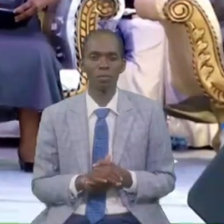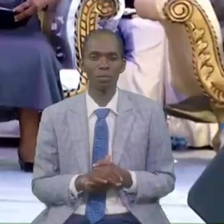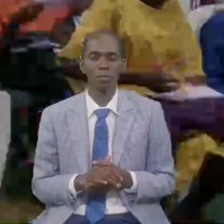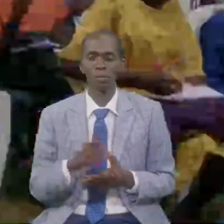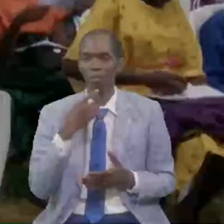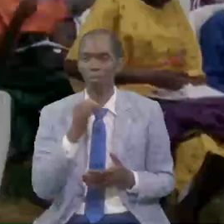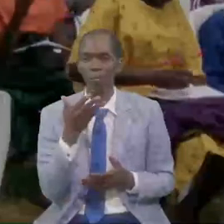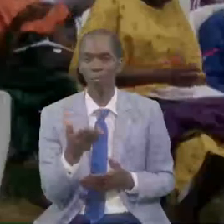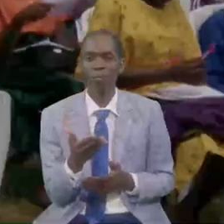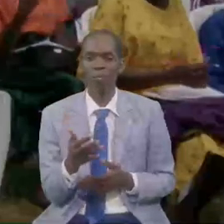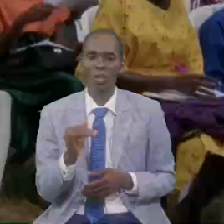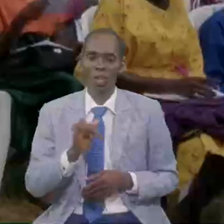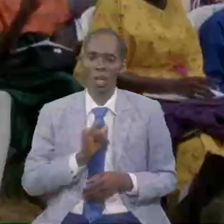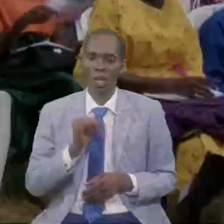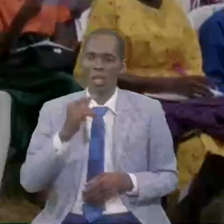37.